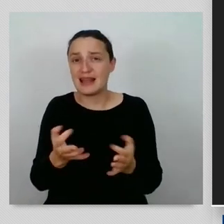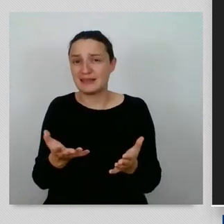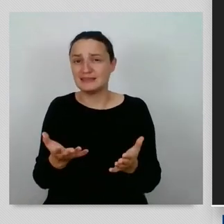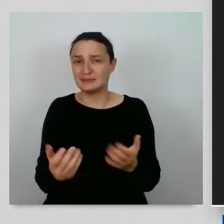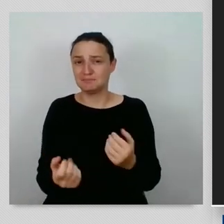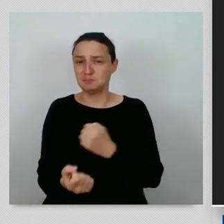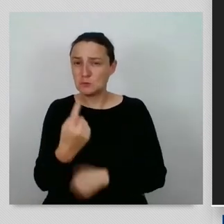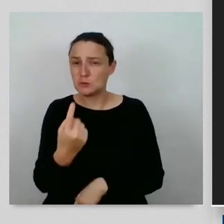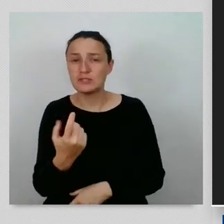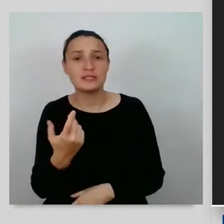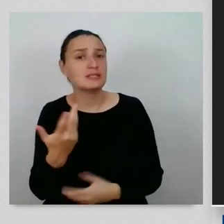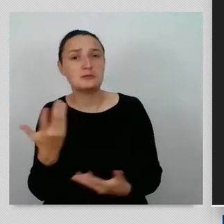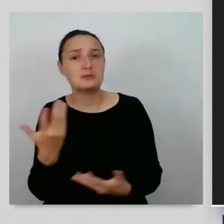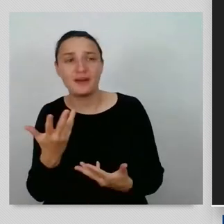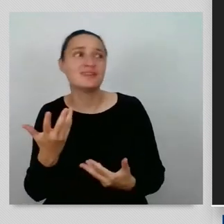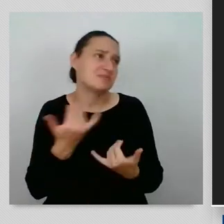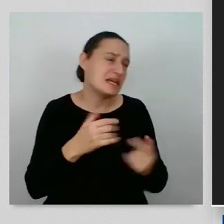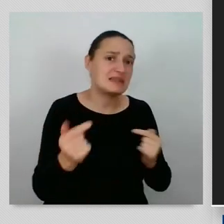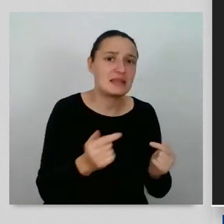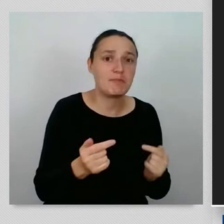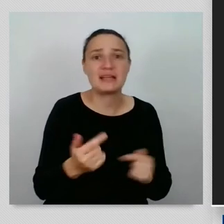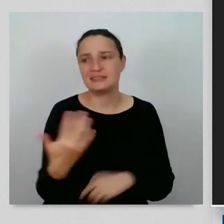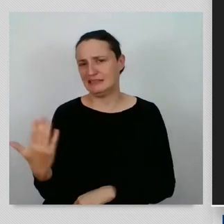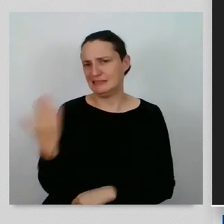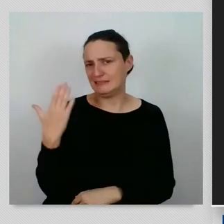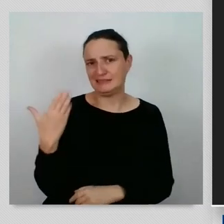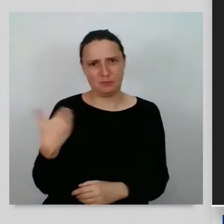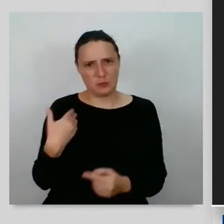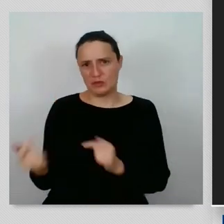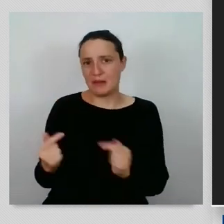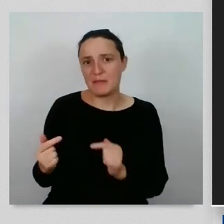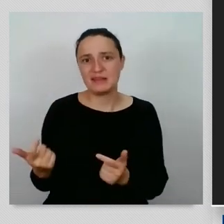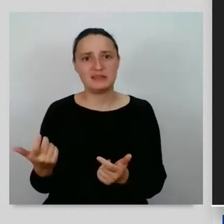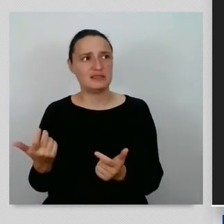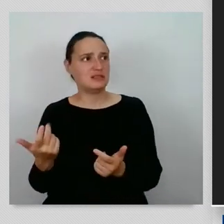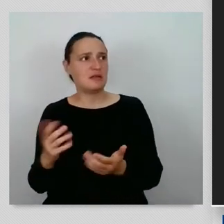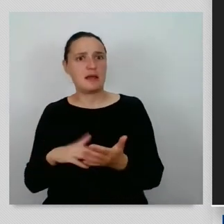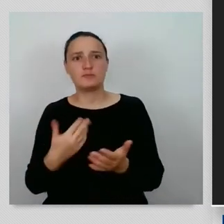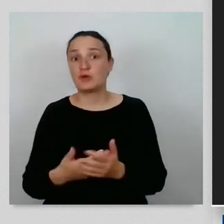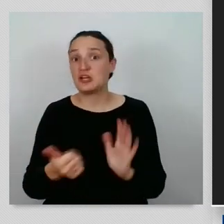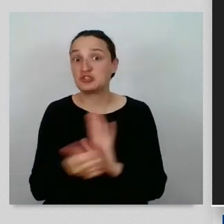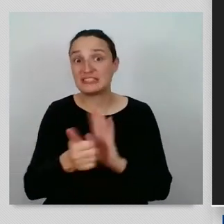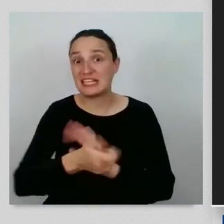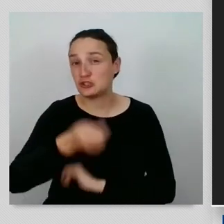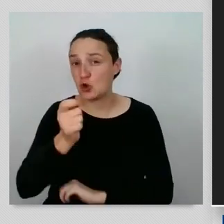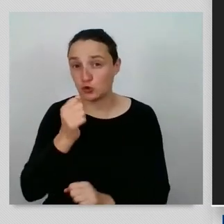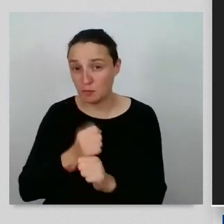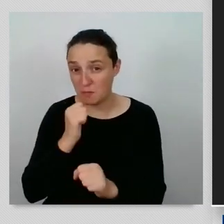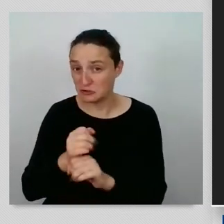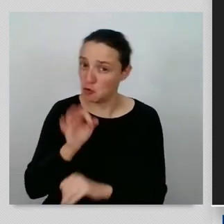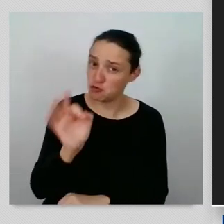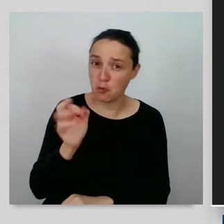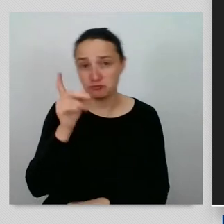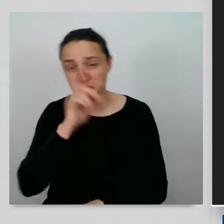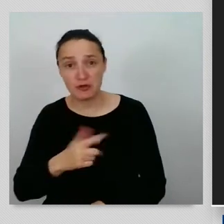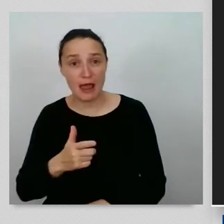w innych debatach, ta, którą gdzieś tam ostatnio rezonowaliśmy bardzo mocno, czy 16 godzin pracy to dobrze, czy źle, czy powinniśmy pracować